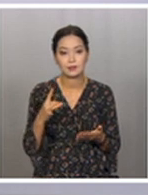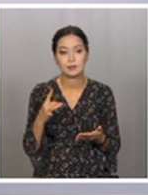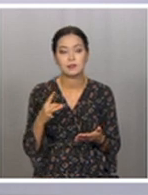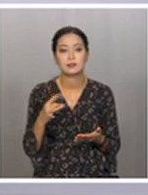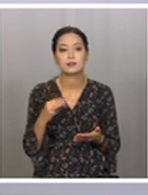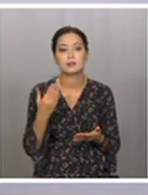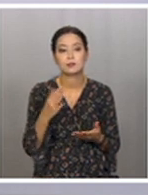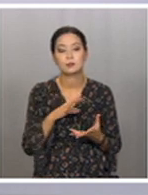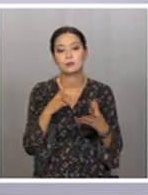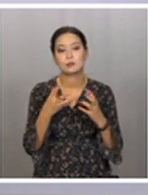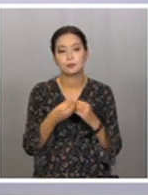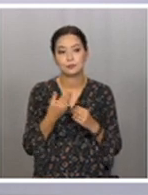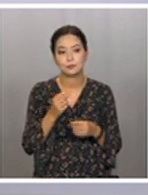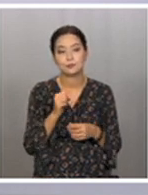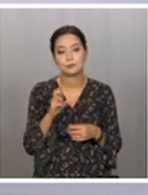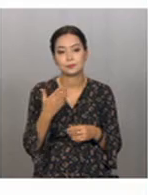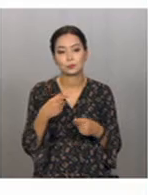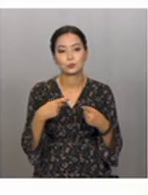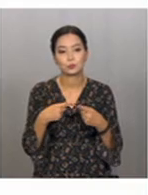Енді арасындағы бұрышын табыңыздар.